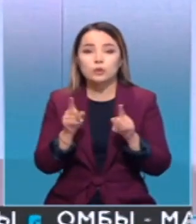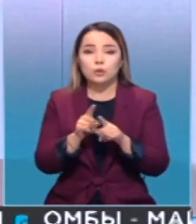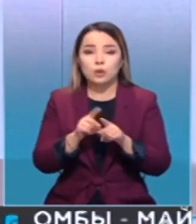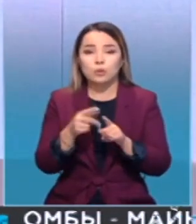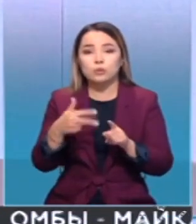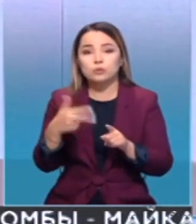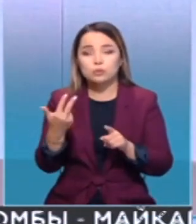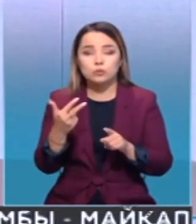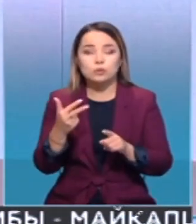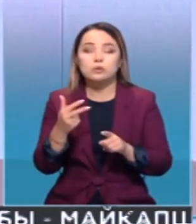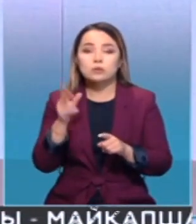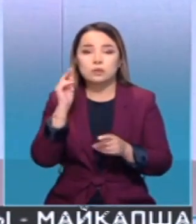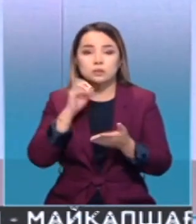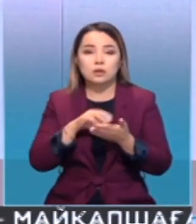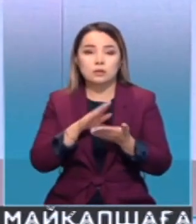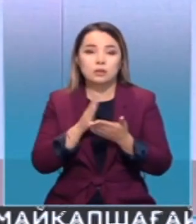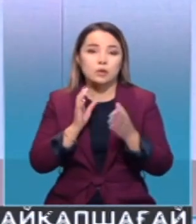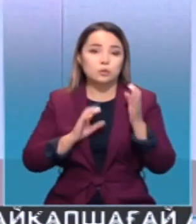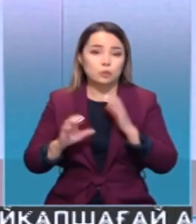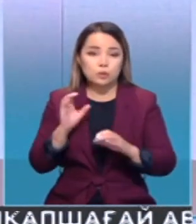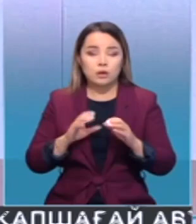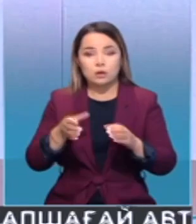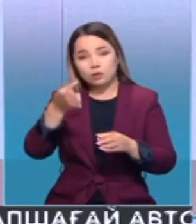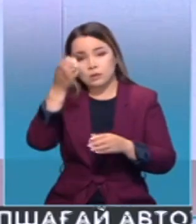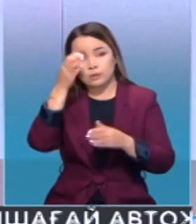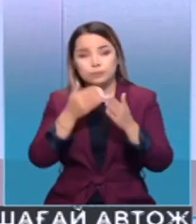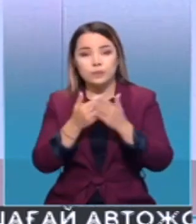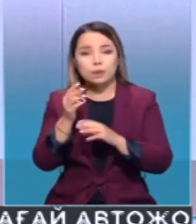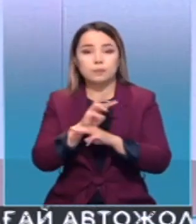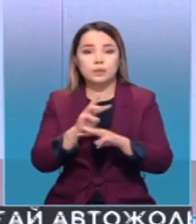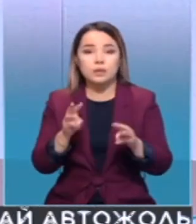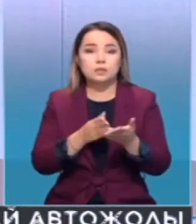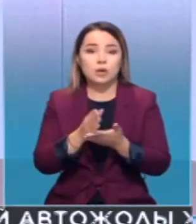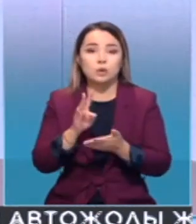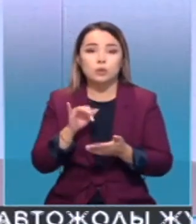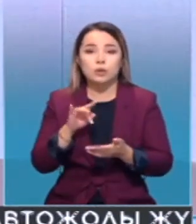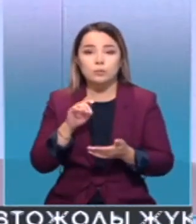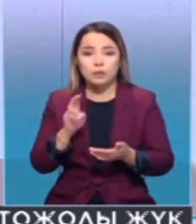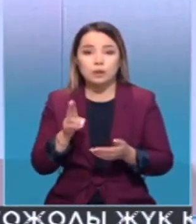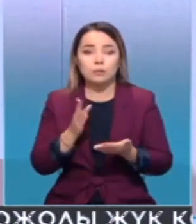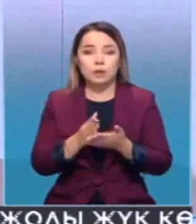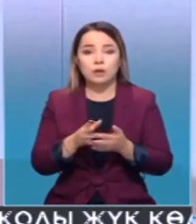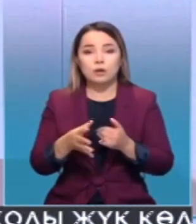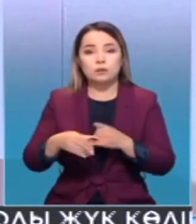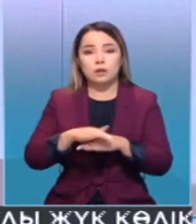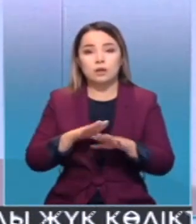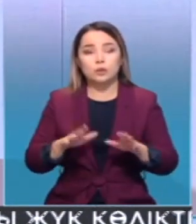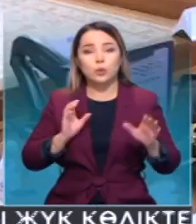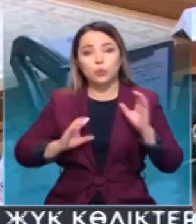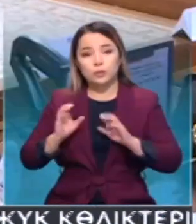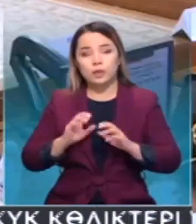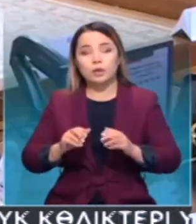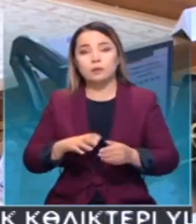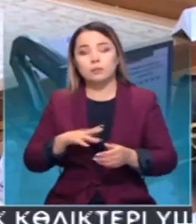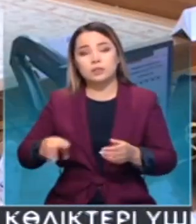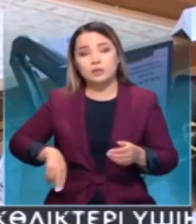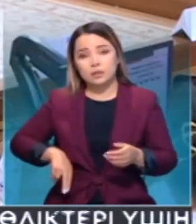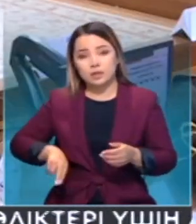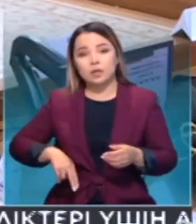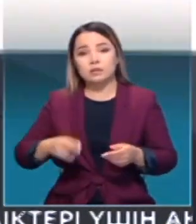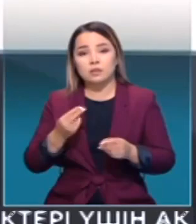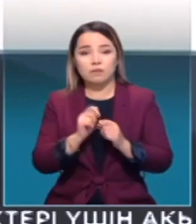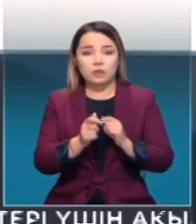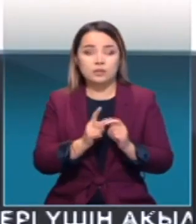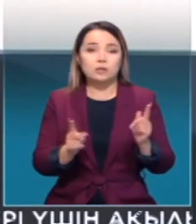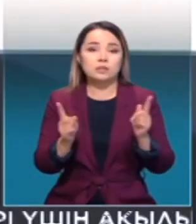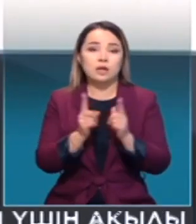33 мыңға жуықтайды. Мәселені шешу үшін ғылым және жоғары білім министрі Саясат Нұрбек, мегаполистегі университет ректорлары және